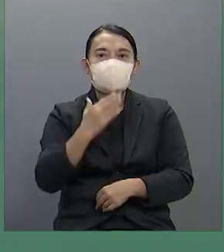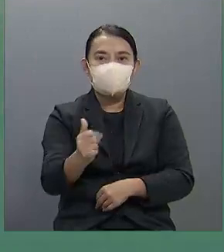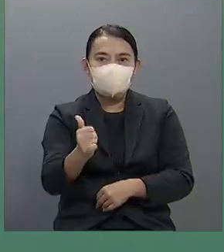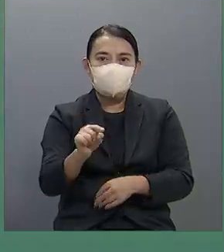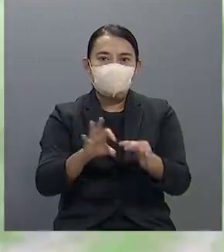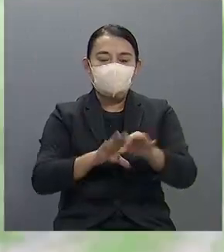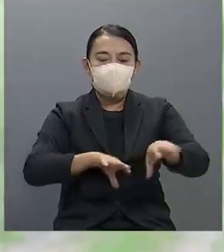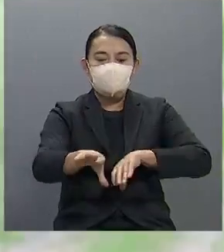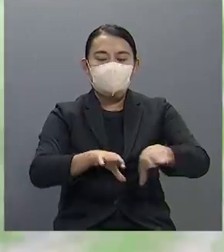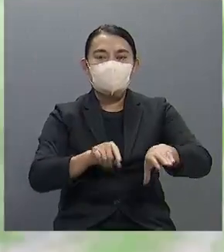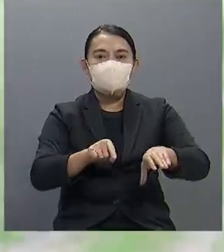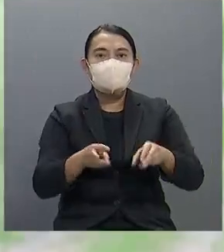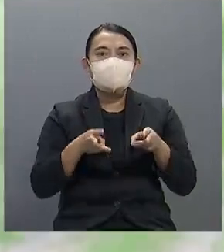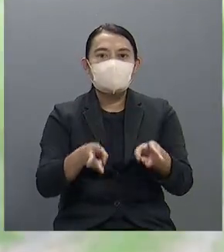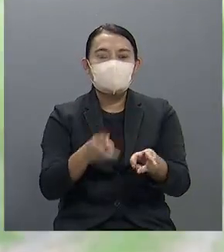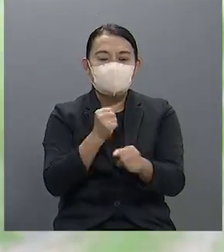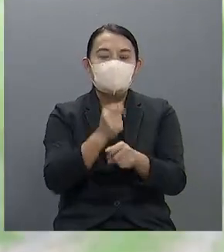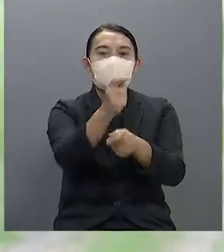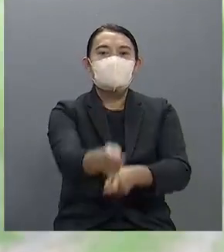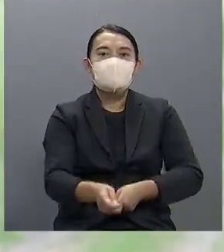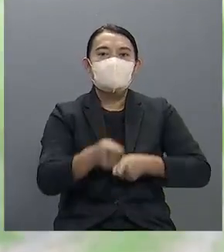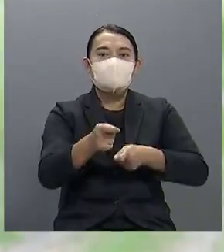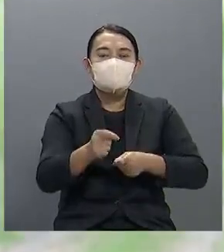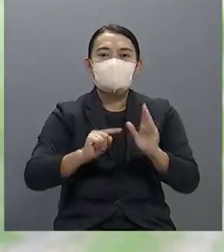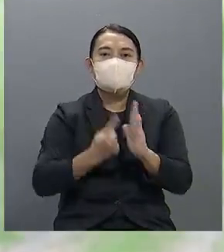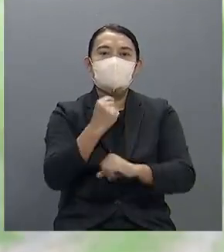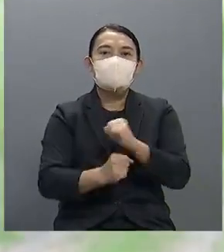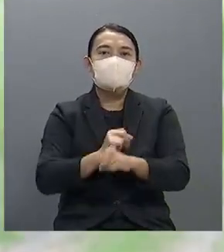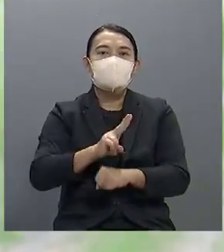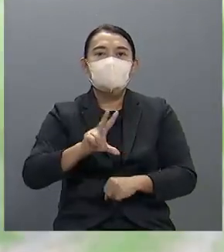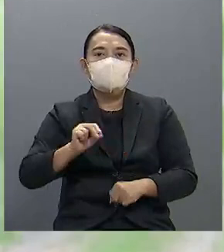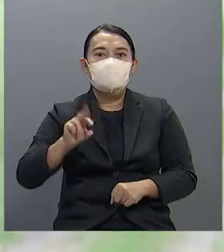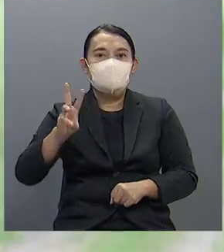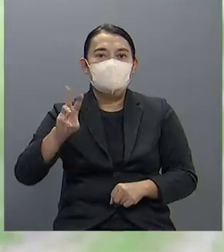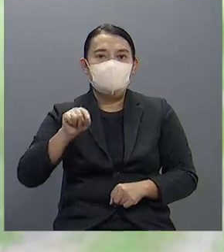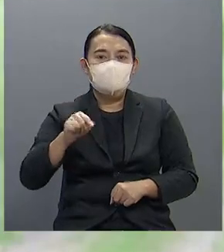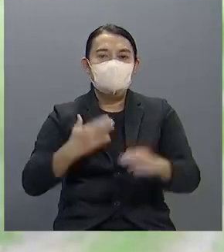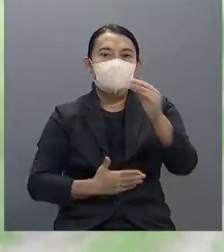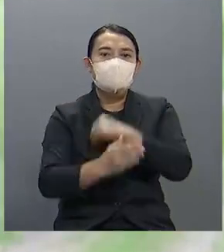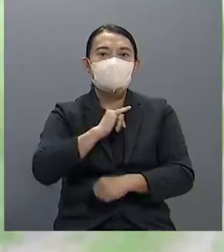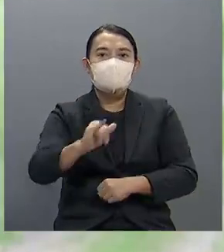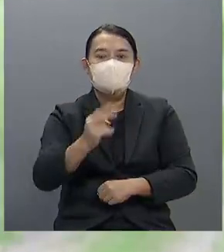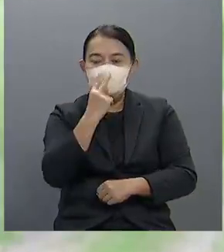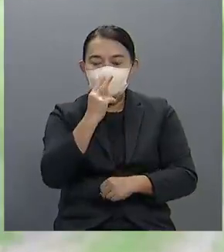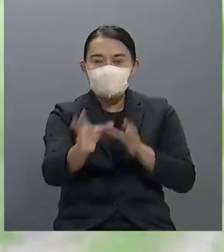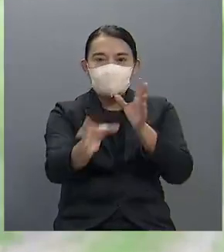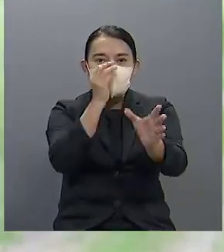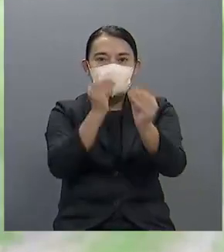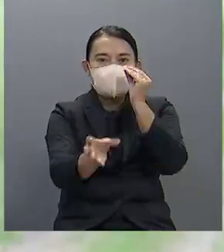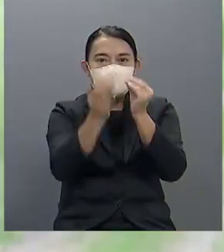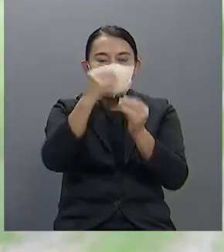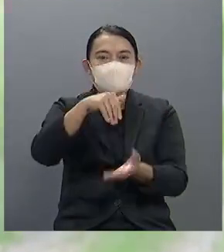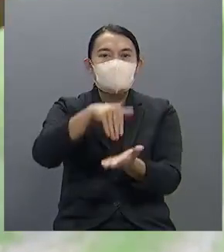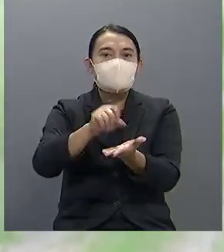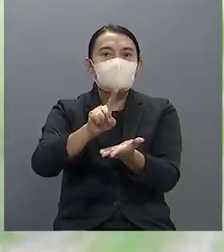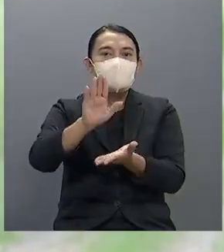การรูปแบบการทำเกษตรครั้งแรกนะครับปี2536เราได้โอกาสในการที่ไปเรียนรู้ศึกษาที่นะศูนย์สาขาพัฒนาที่เขาหินซ้อน